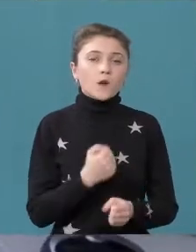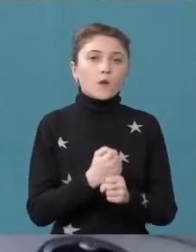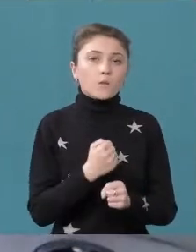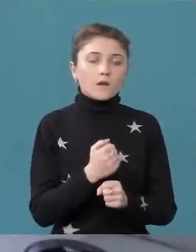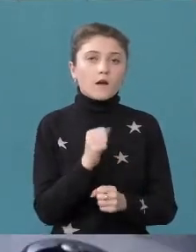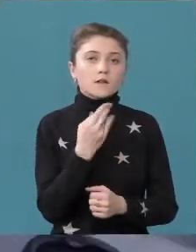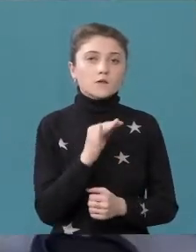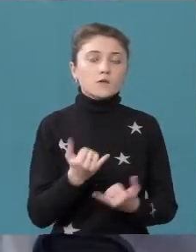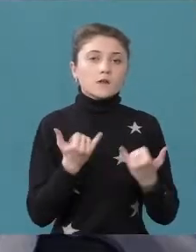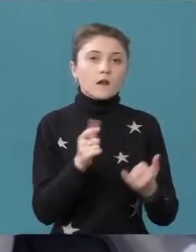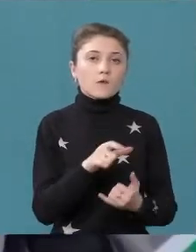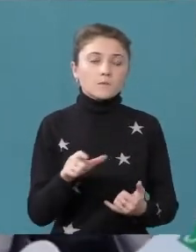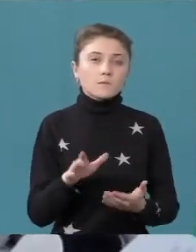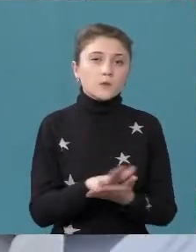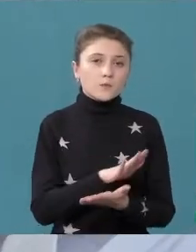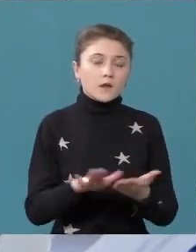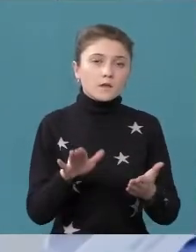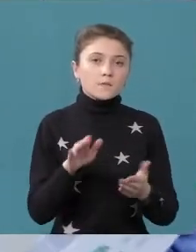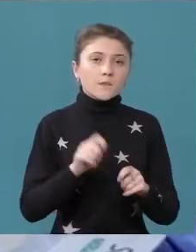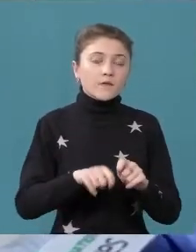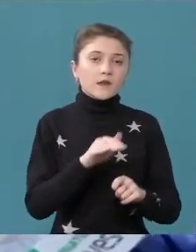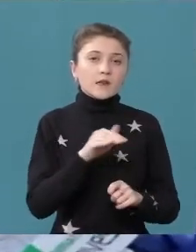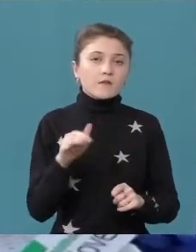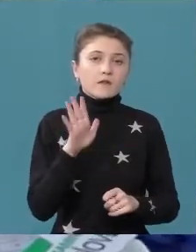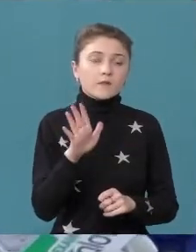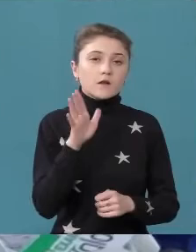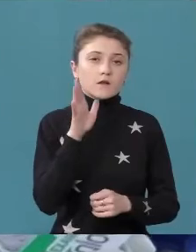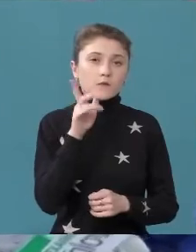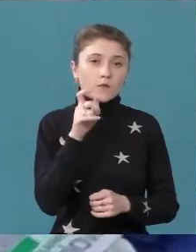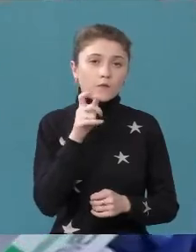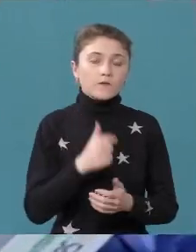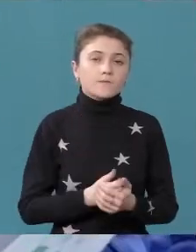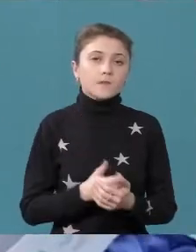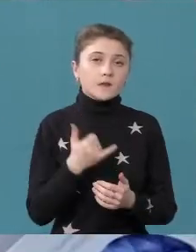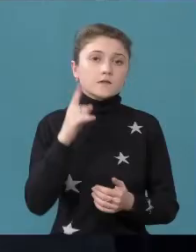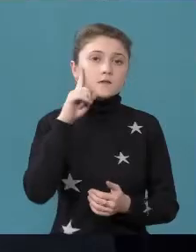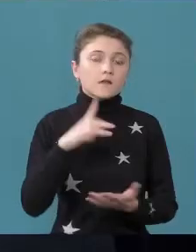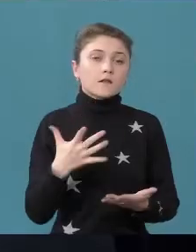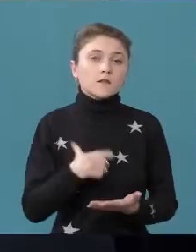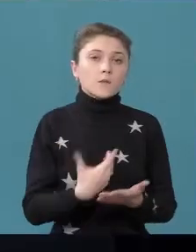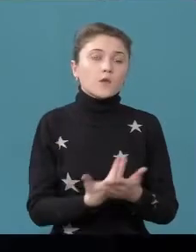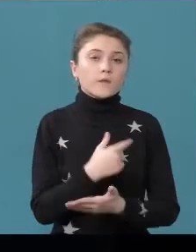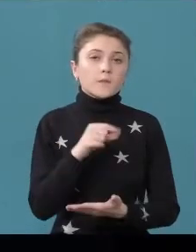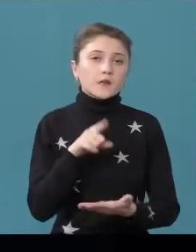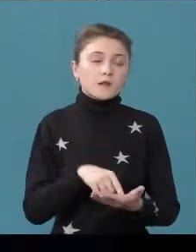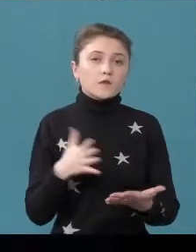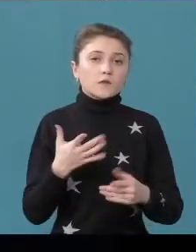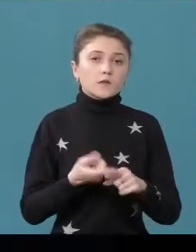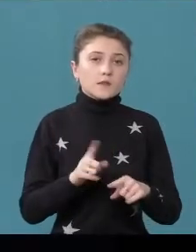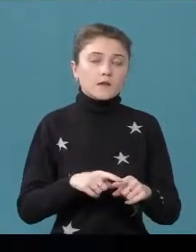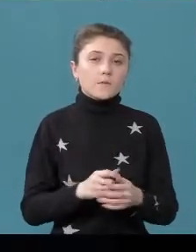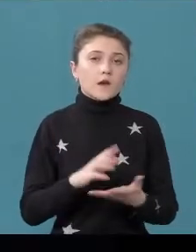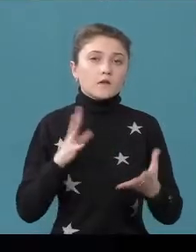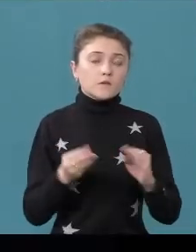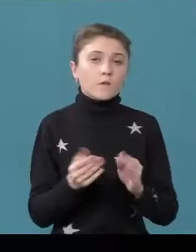для людей, безоплатно перевірити рівень глюкози в крові і знати для себе якісь нові питання. І якщо цей результат